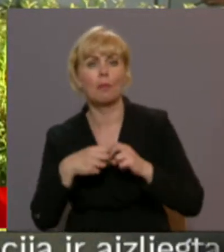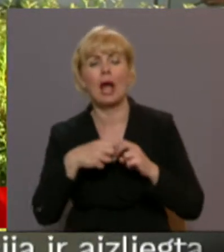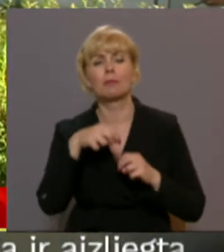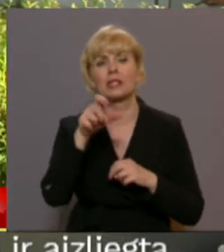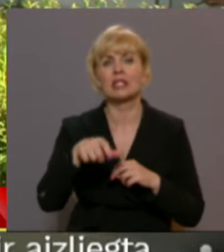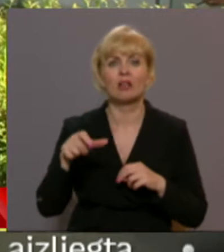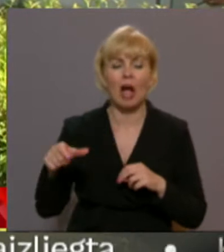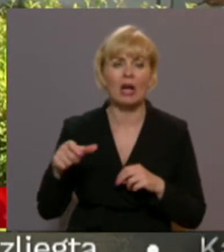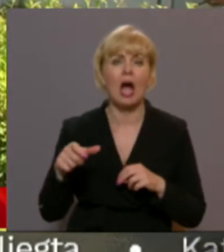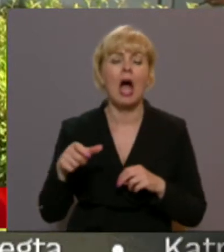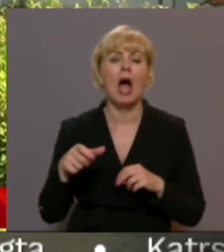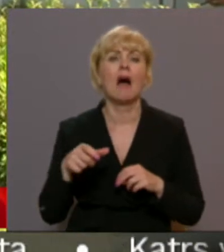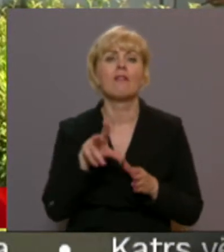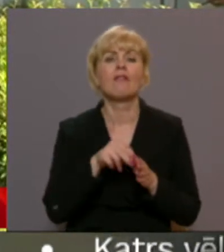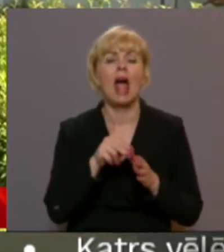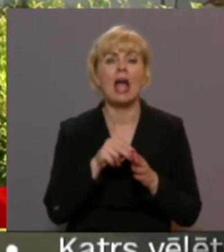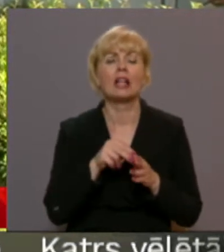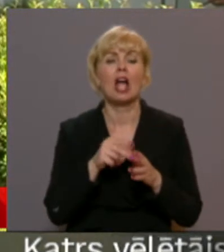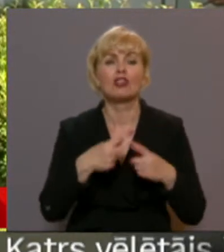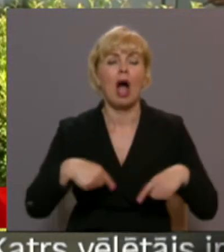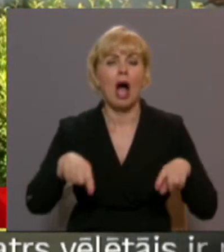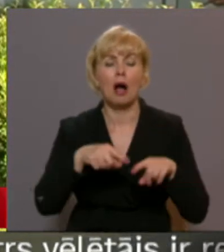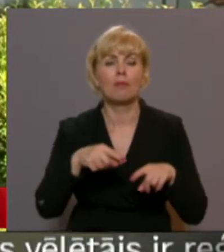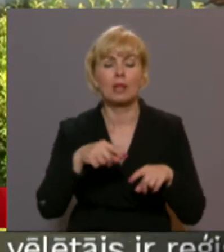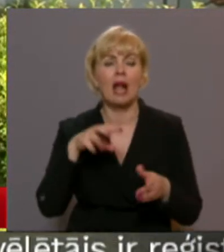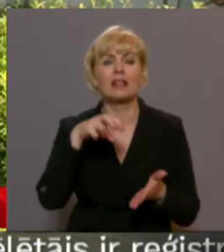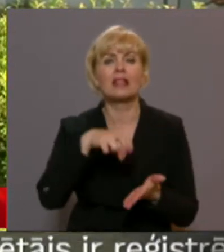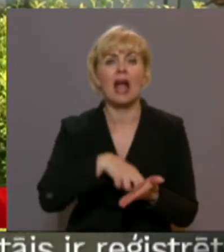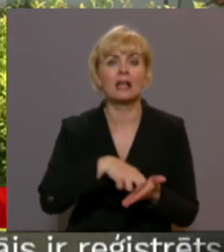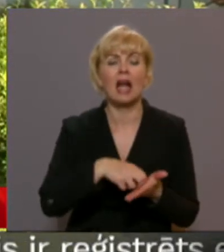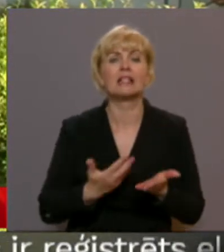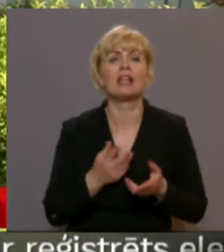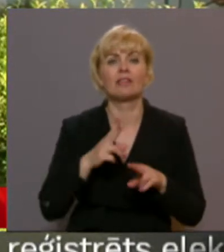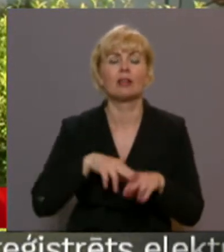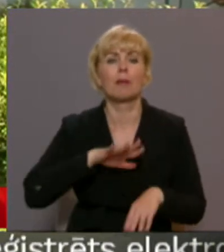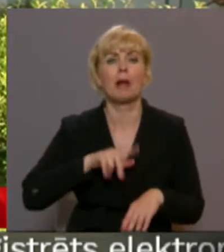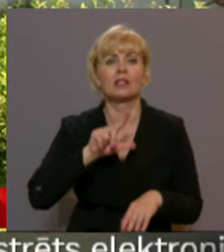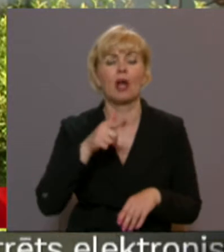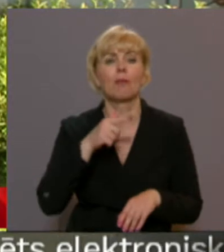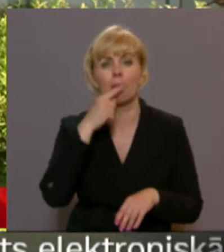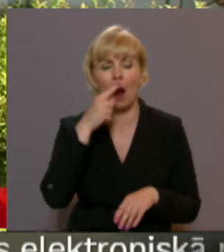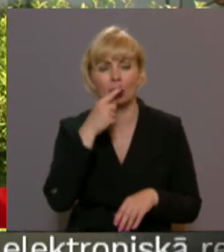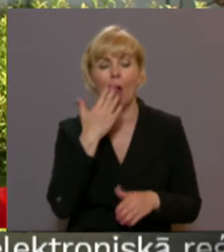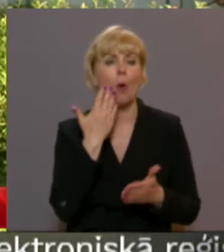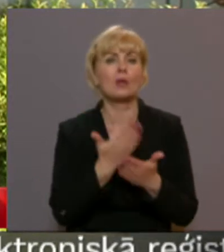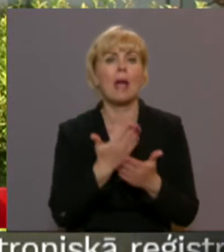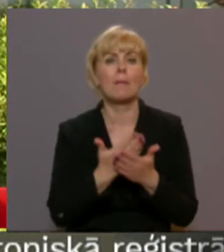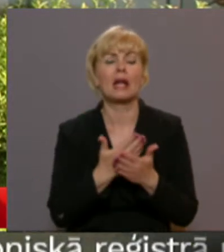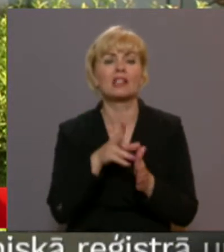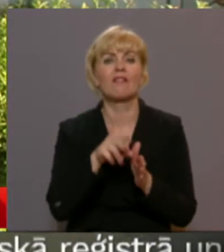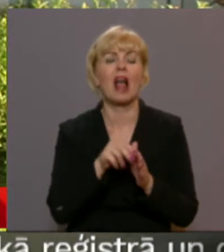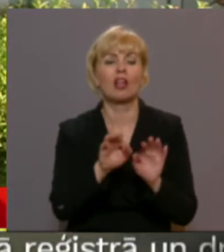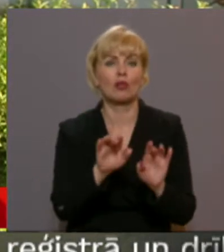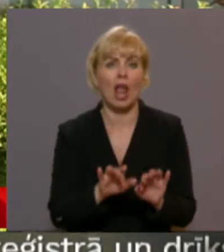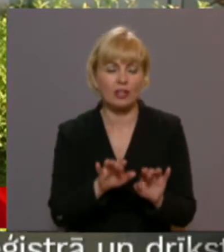kas savā vēlēšana apgabalā deklarējuši dzīvesvietu pēc 7. Marta, un viņi attiecīgi neuzrādas vēlētāju reģistra sistēmā un nevar nobalsot. Vai